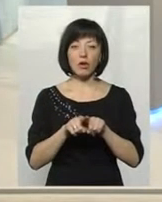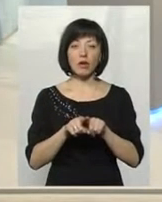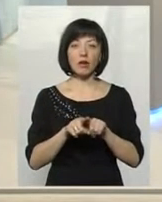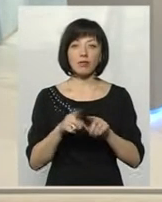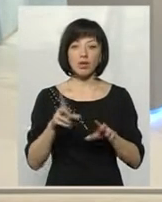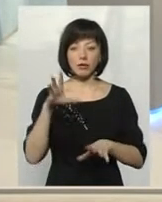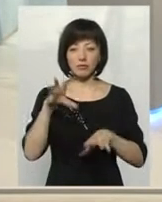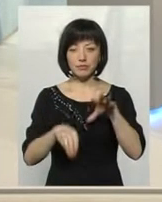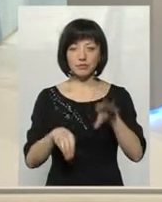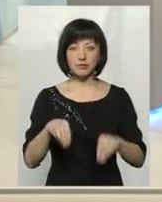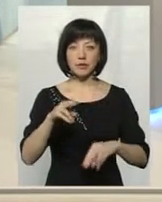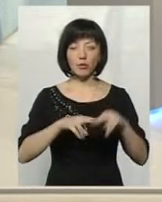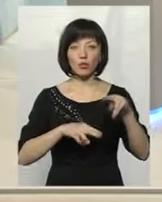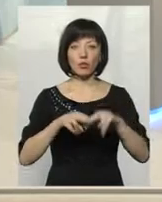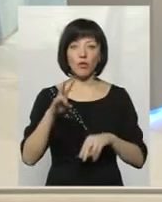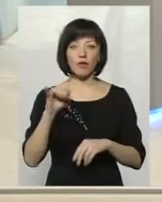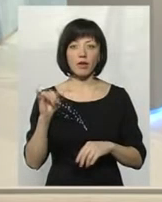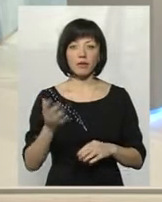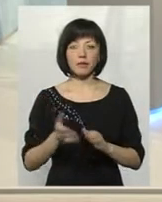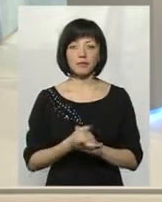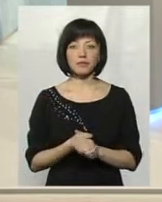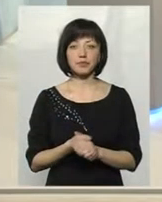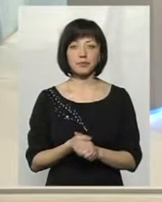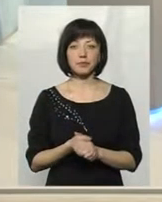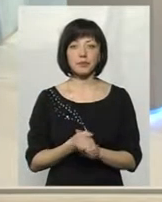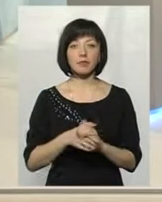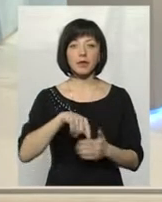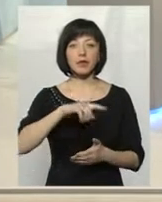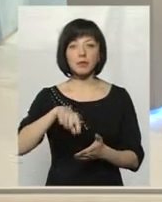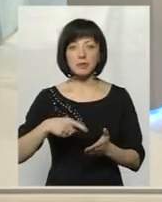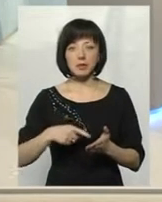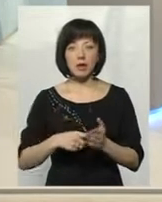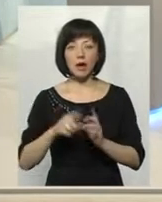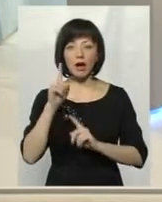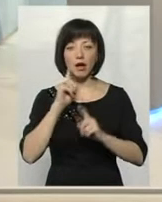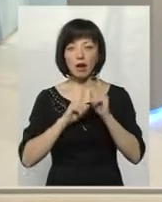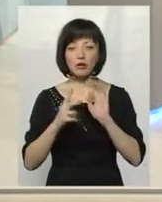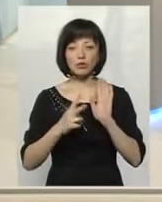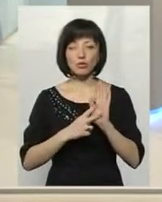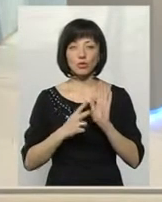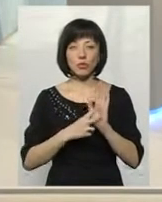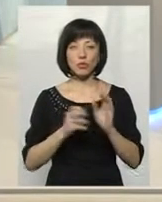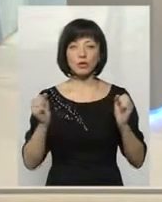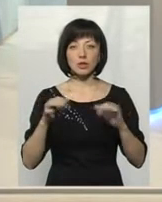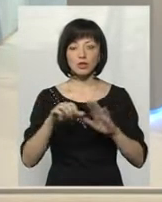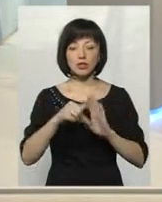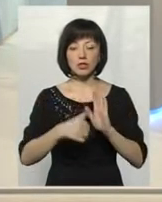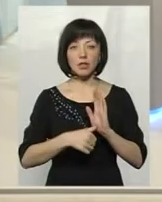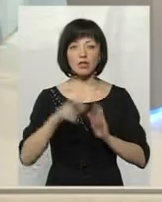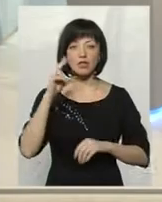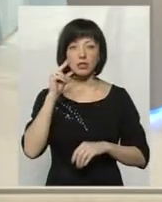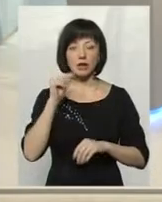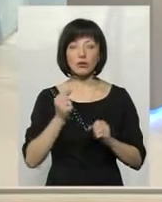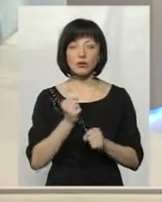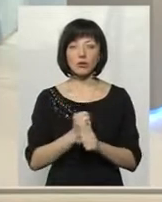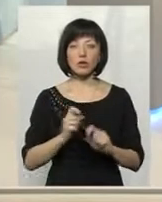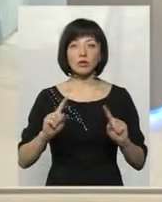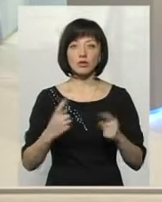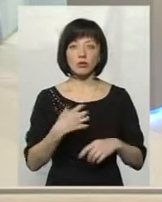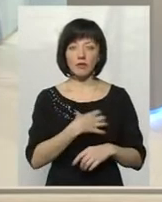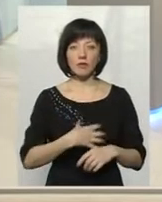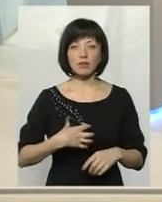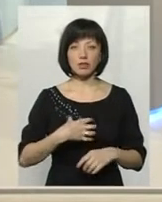забудовані. Тобто міська рада 7-го скликання, от 16-го числа, зробила надзвичайно важливий